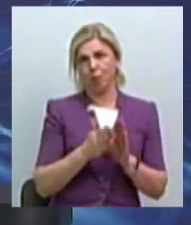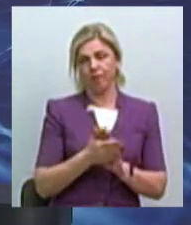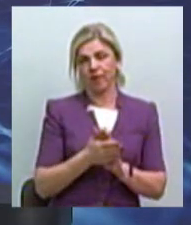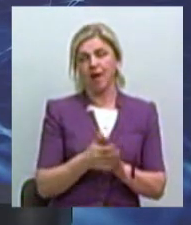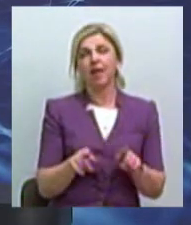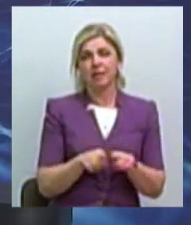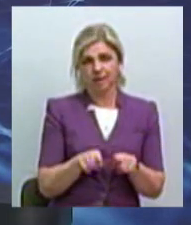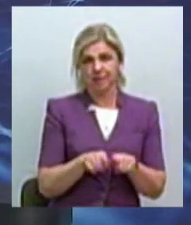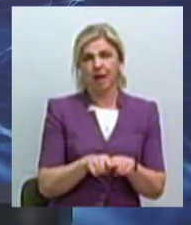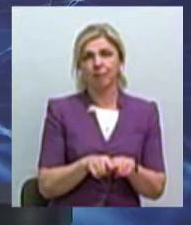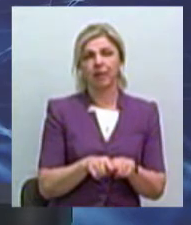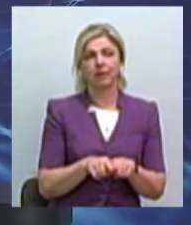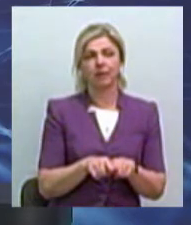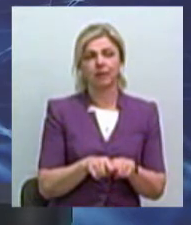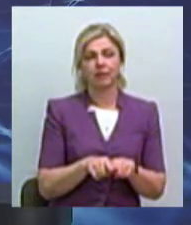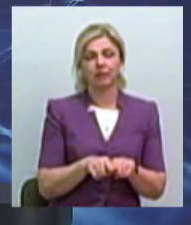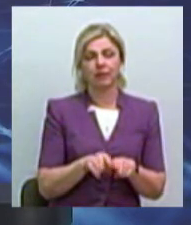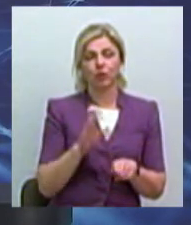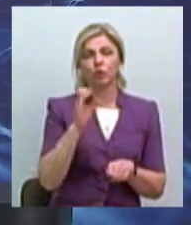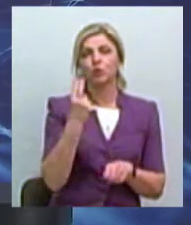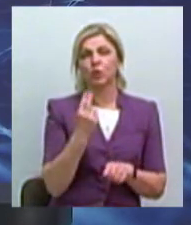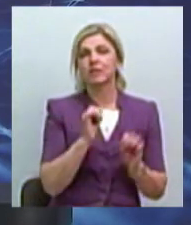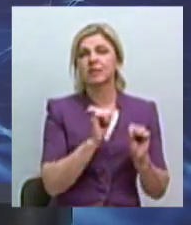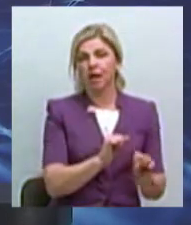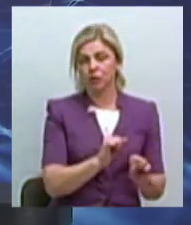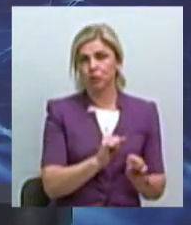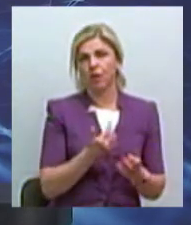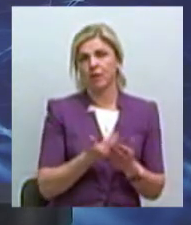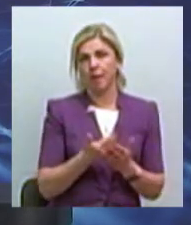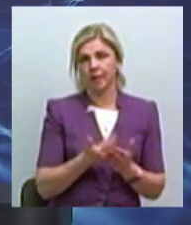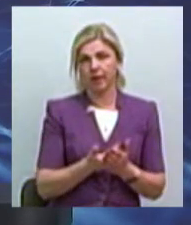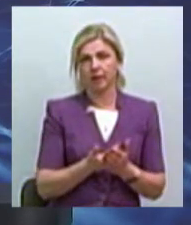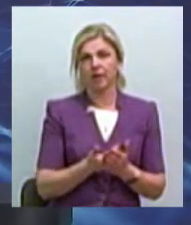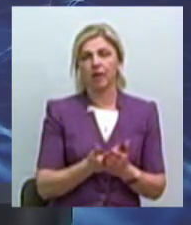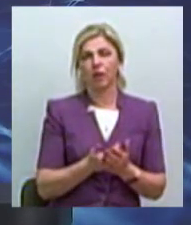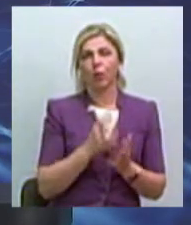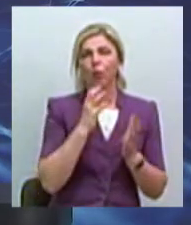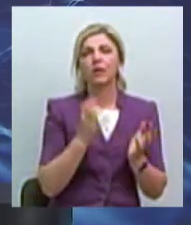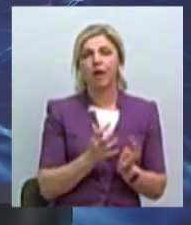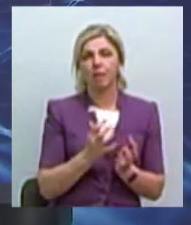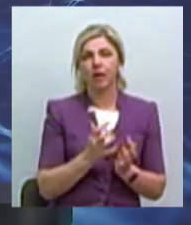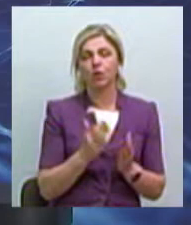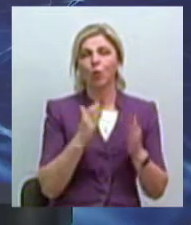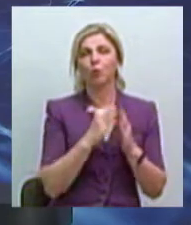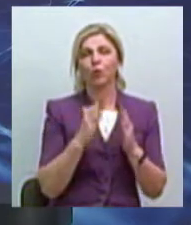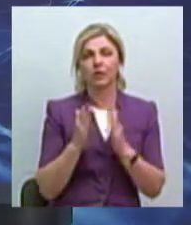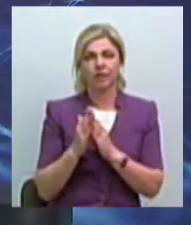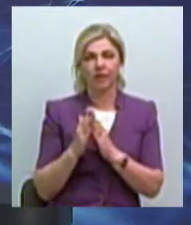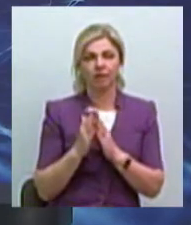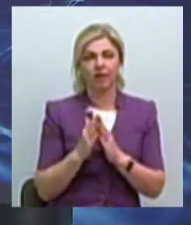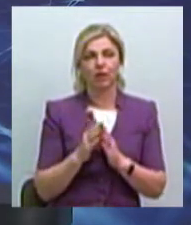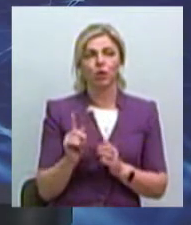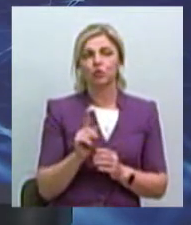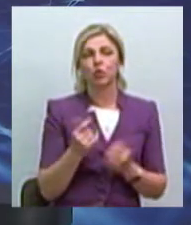саме і стосується і соціального захисту, наприклад, утримання будинків, які